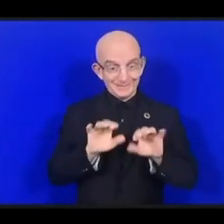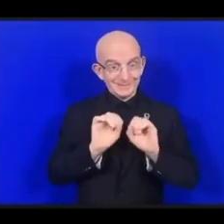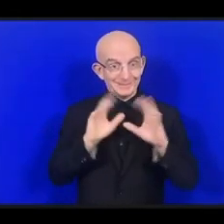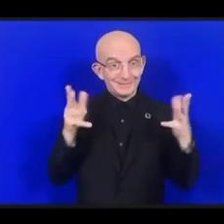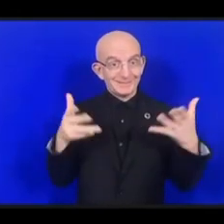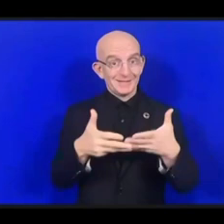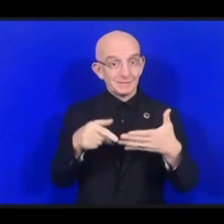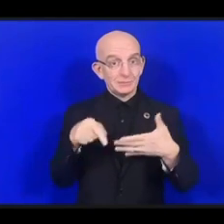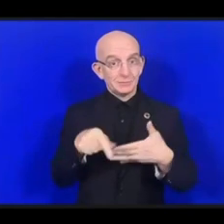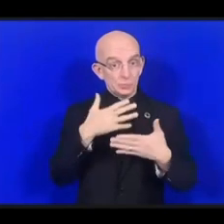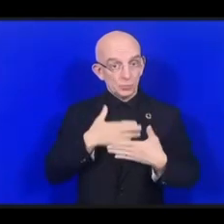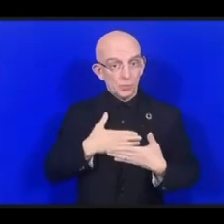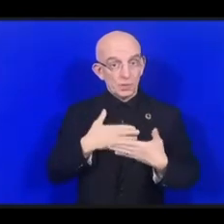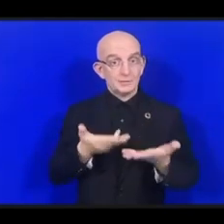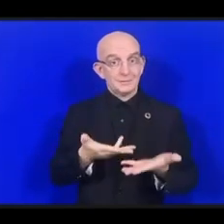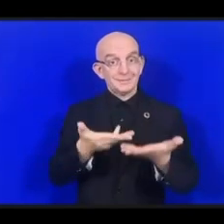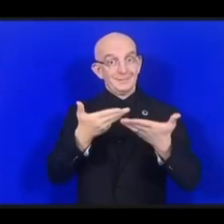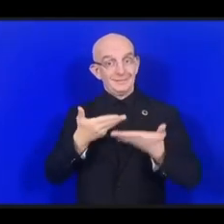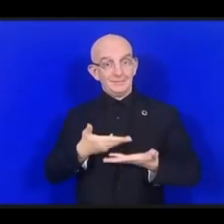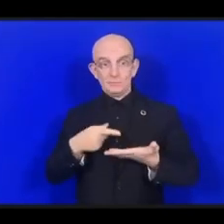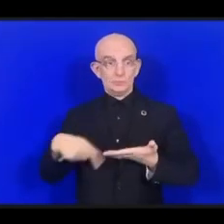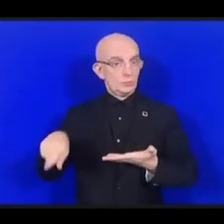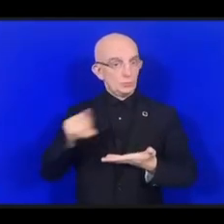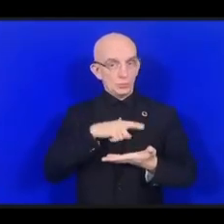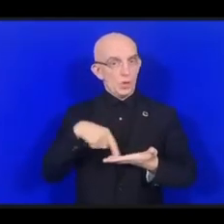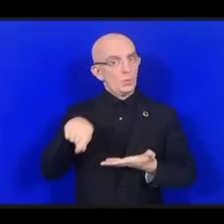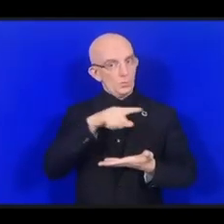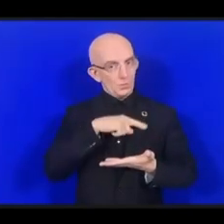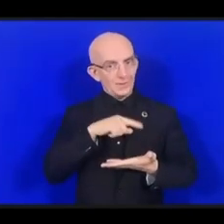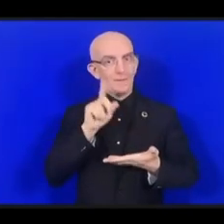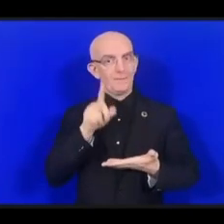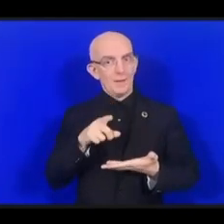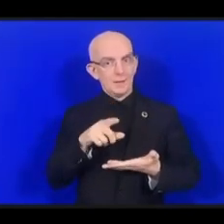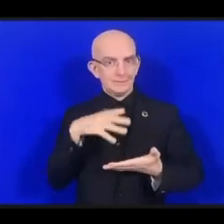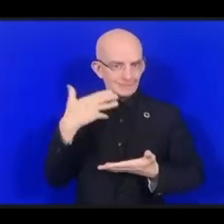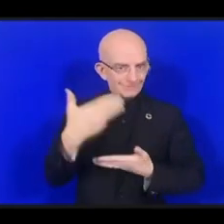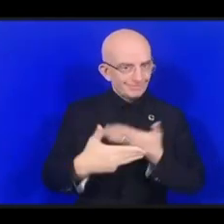n'allons nulle part merci beaucoup merci